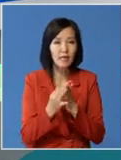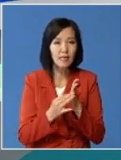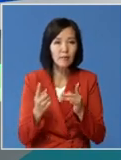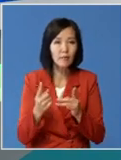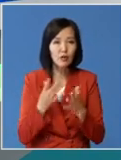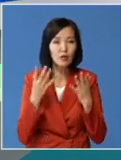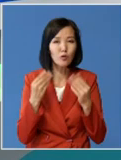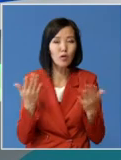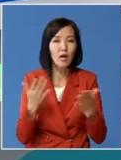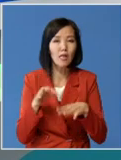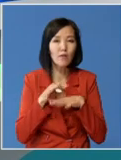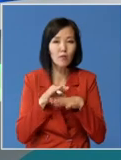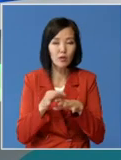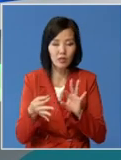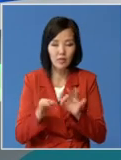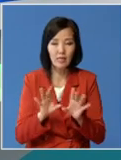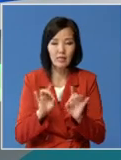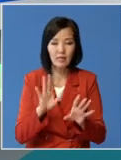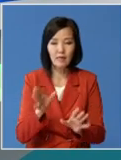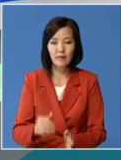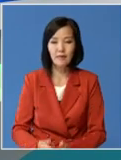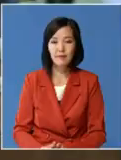қалай өтті? Әріптесім Кәмшат Мұхамеджан айтып берсін.